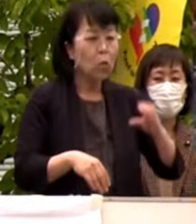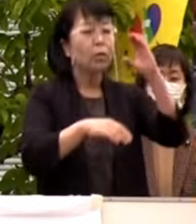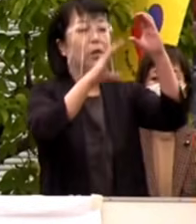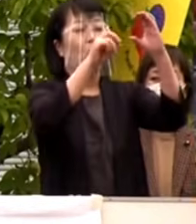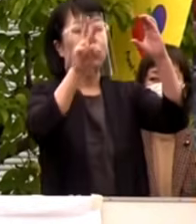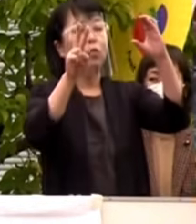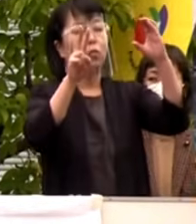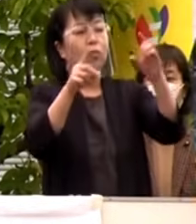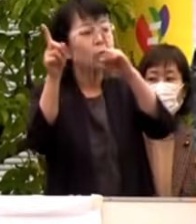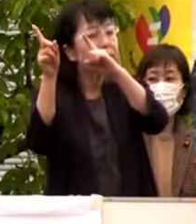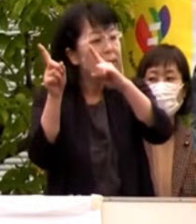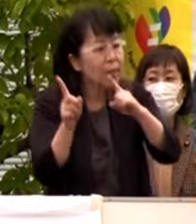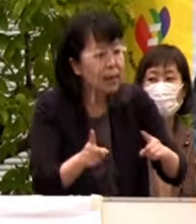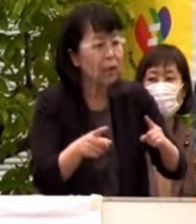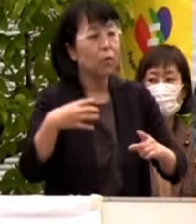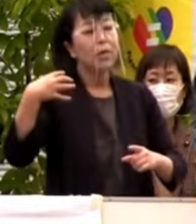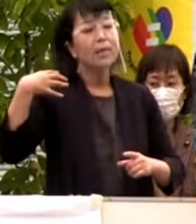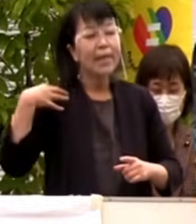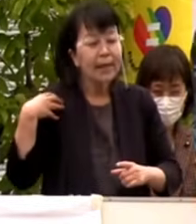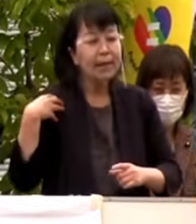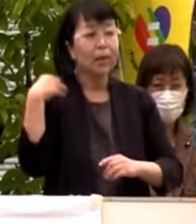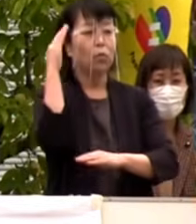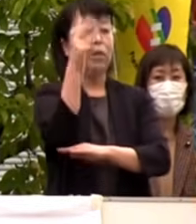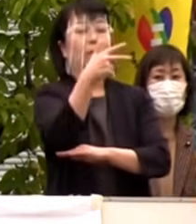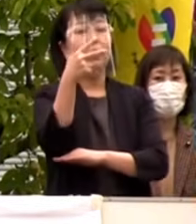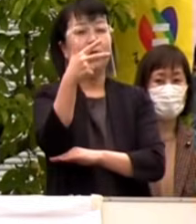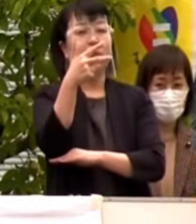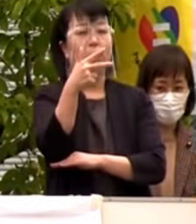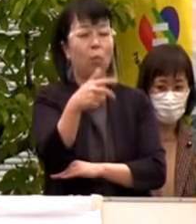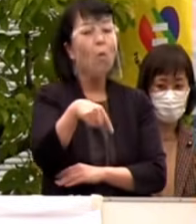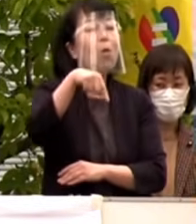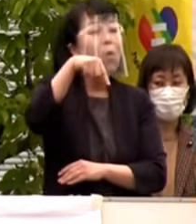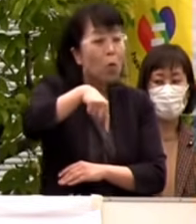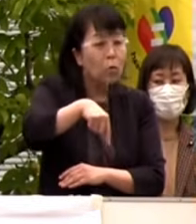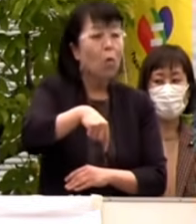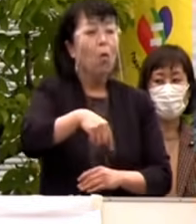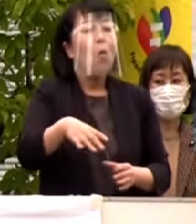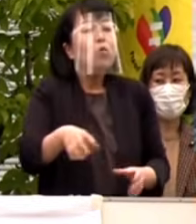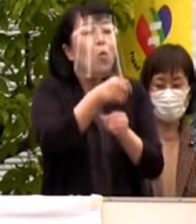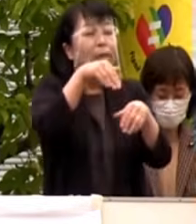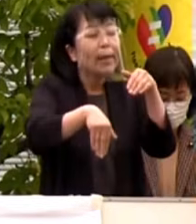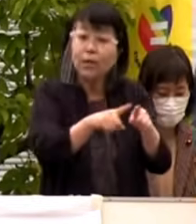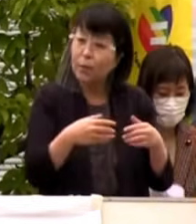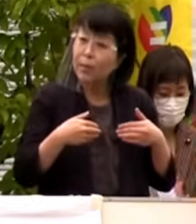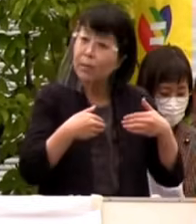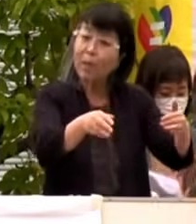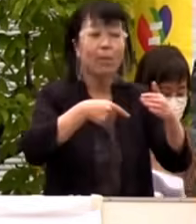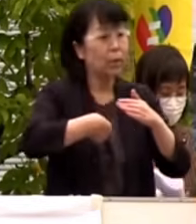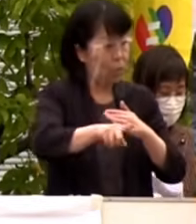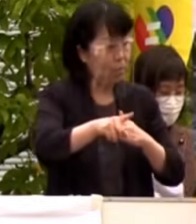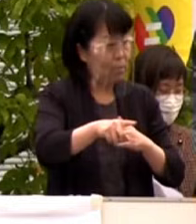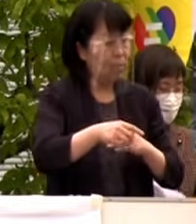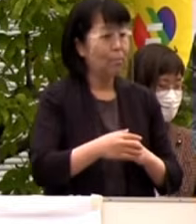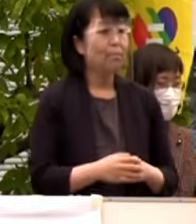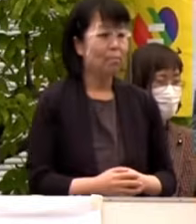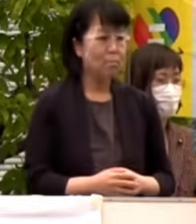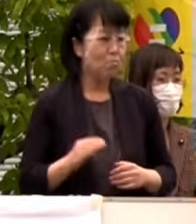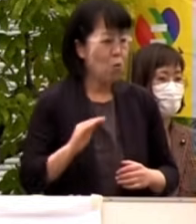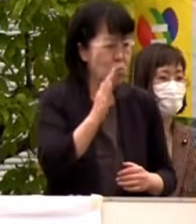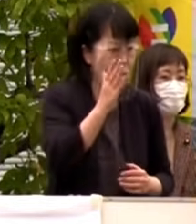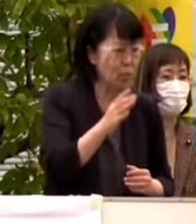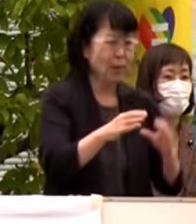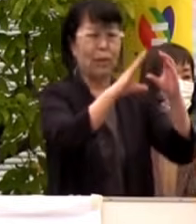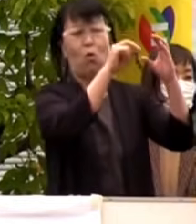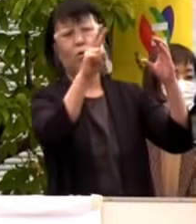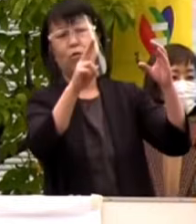CO2 削減の責任ある政治を今度の総選挙で一緒に切り開きましょう。黙々二酸化炭素を出し